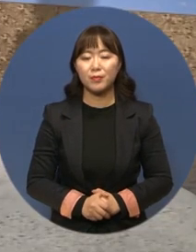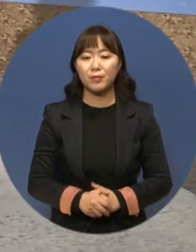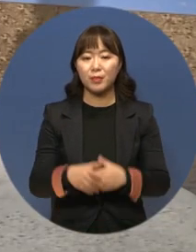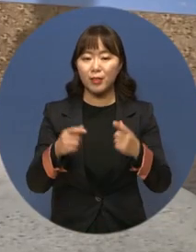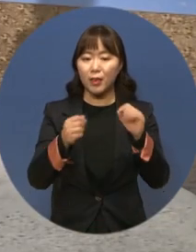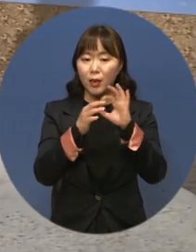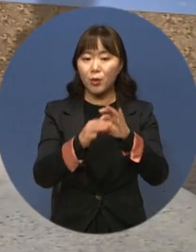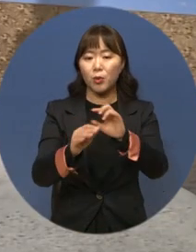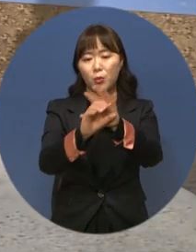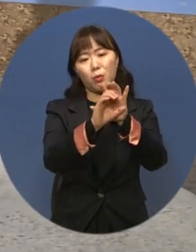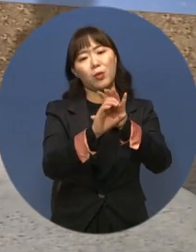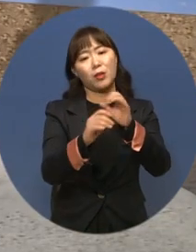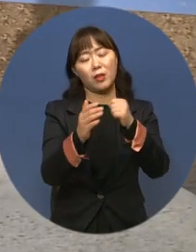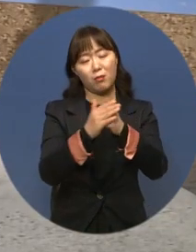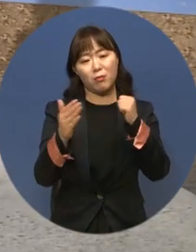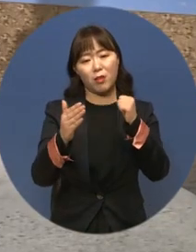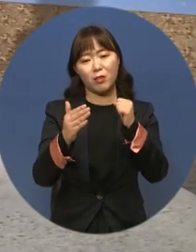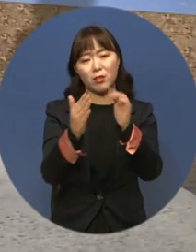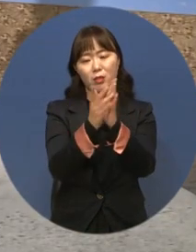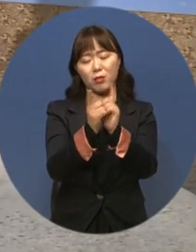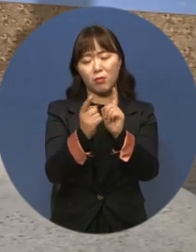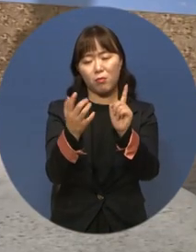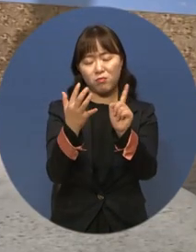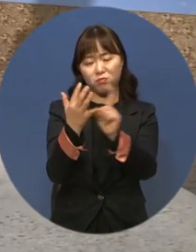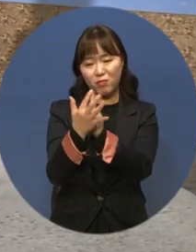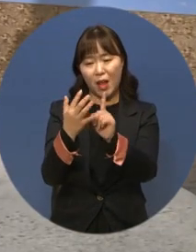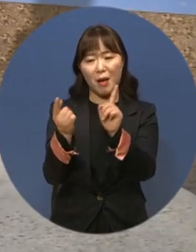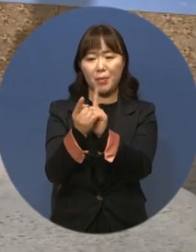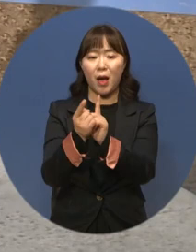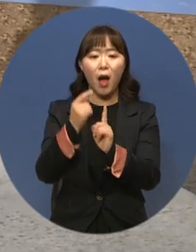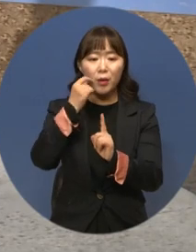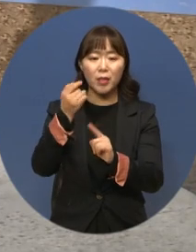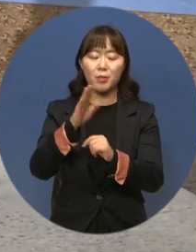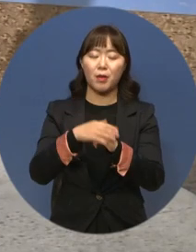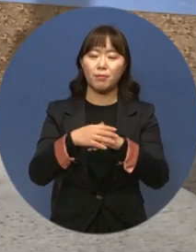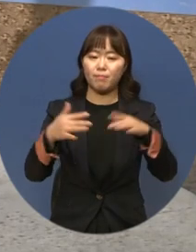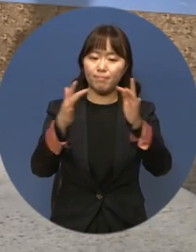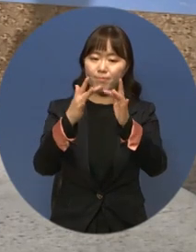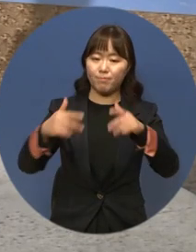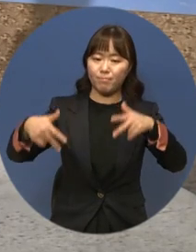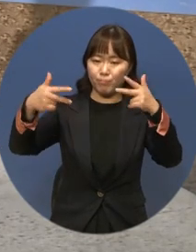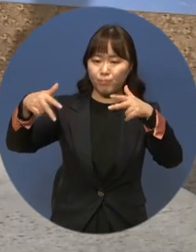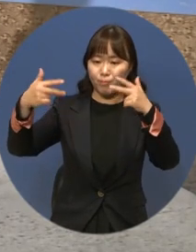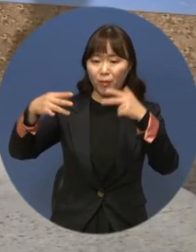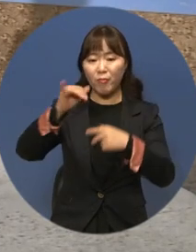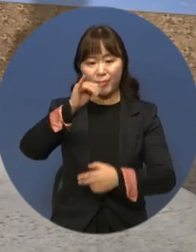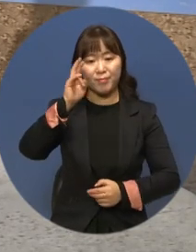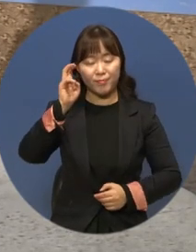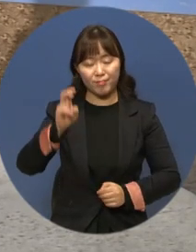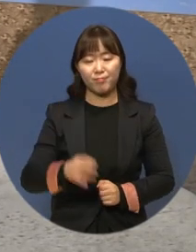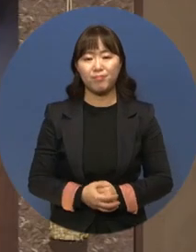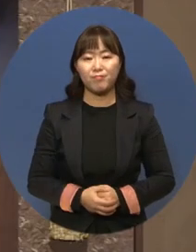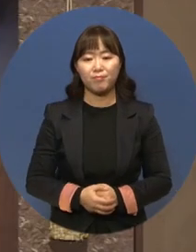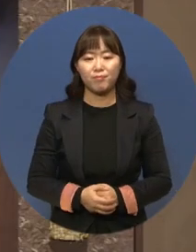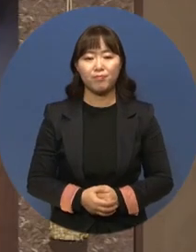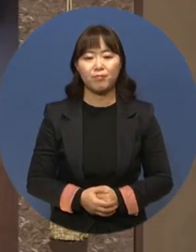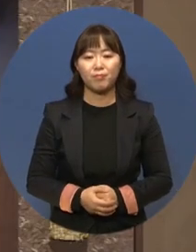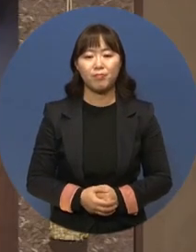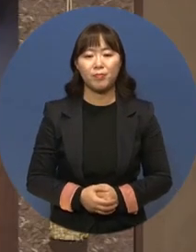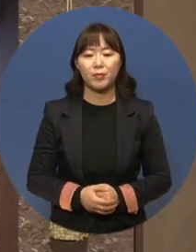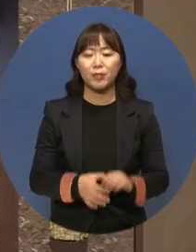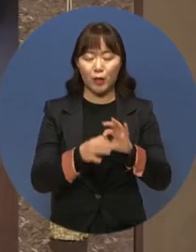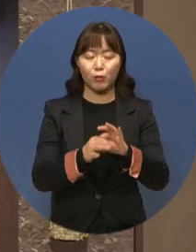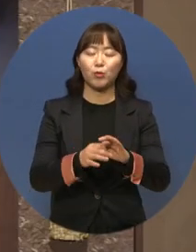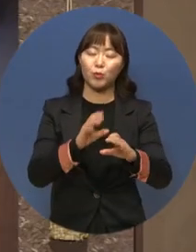이렇게 코로나19로 대면은 하지 못하지만 그러죠. 비대면으로 계속해서 만나고 네네. 계신 네네, 그렇죠. 계속 거군요.